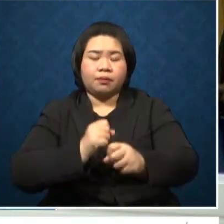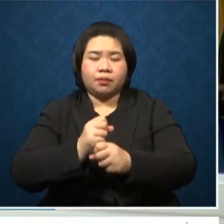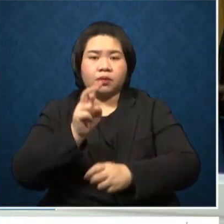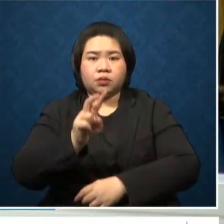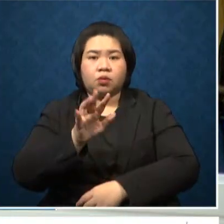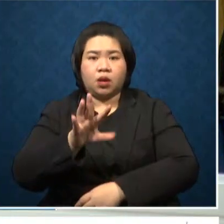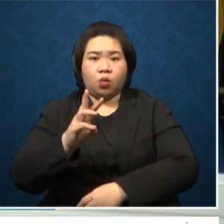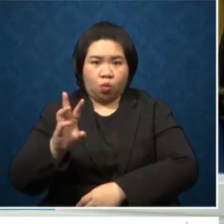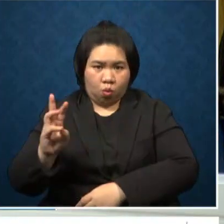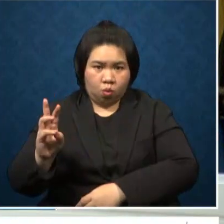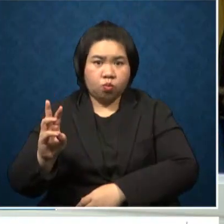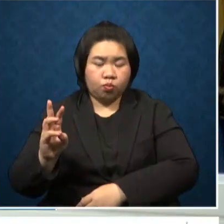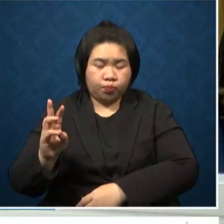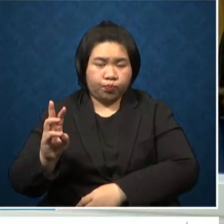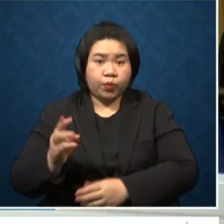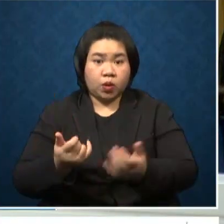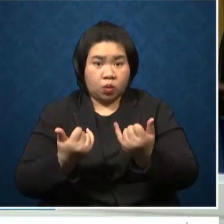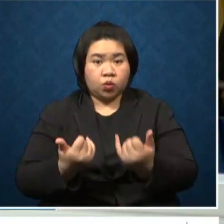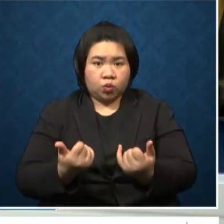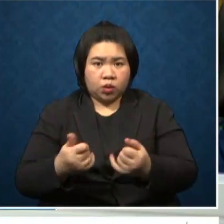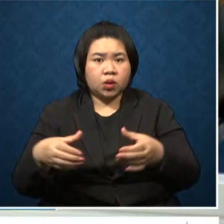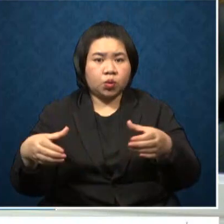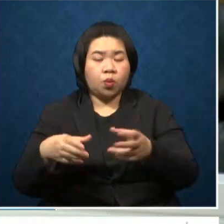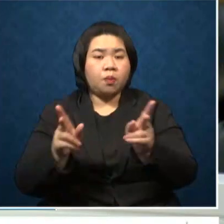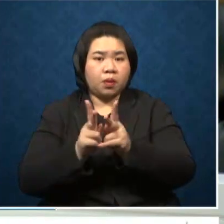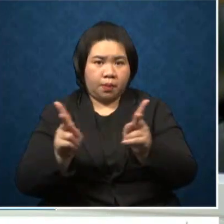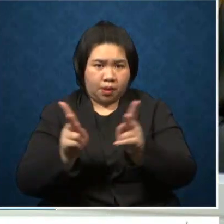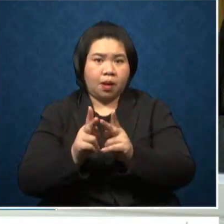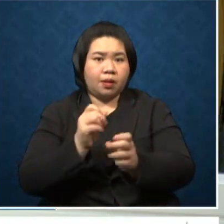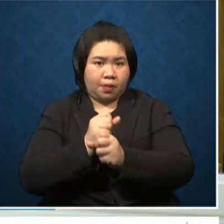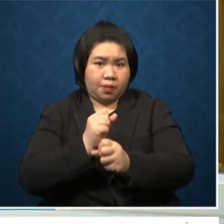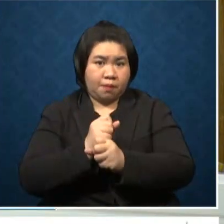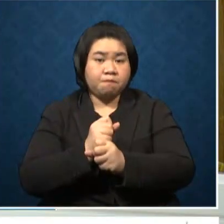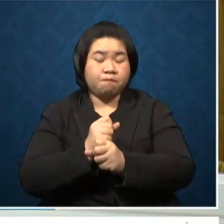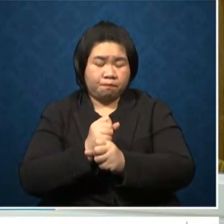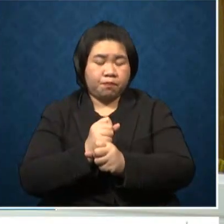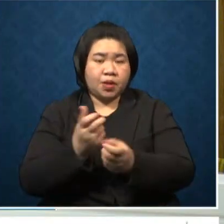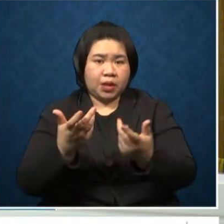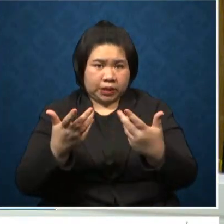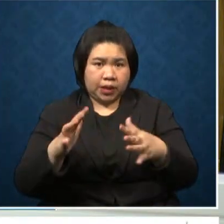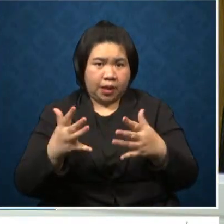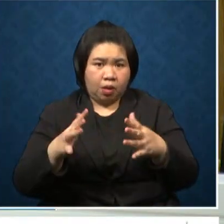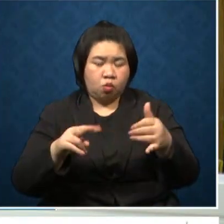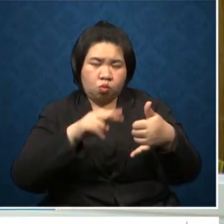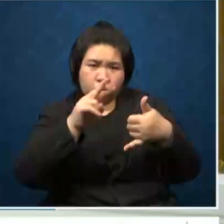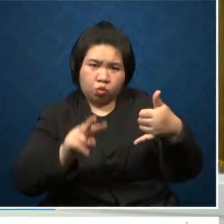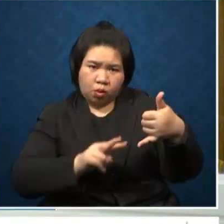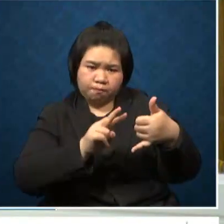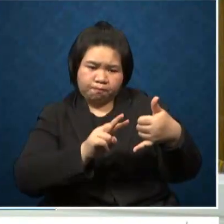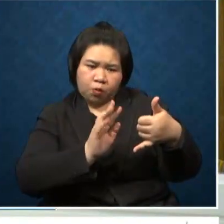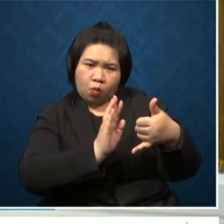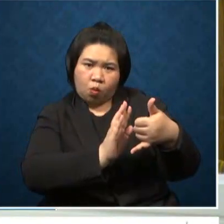2566นั้นบัดนี้คณะกรรมาธิการสามัญและดำเนินการตรวจสอบประวัติ